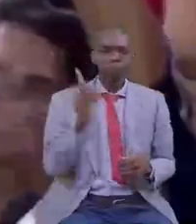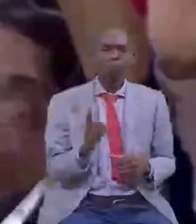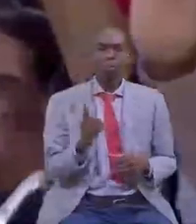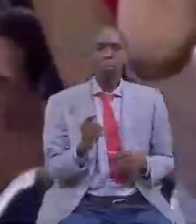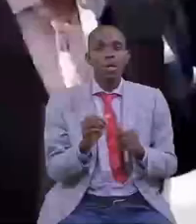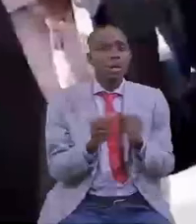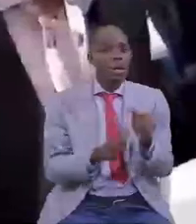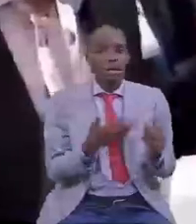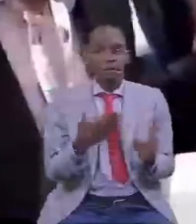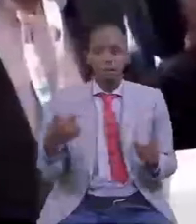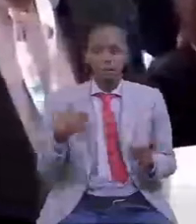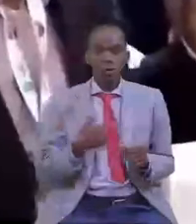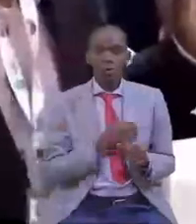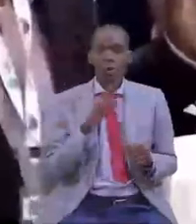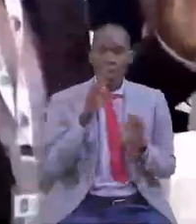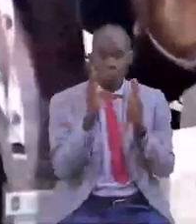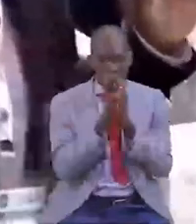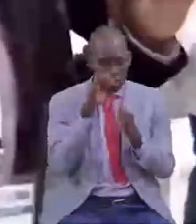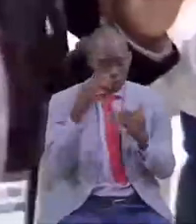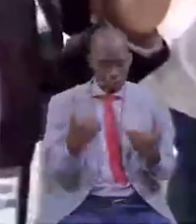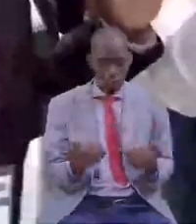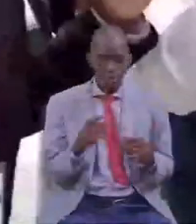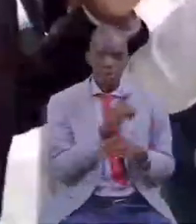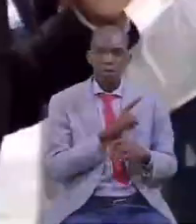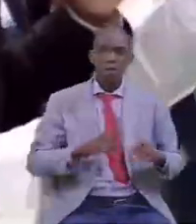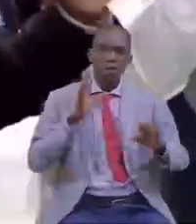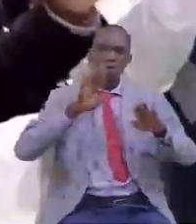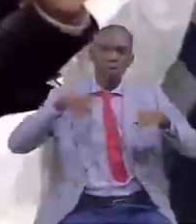Tout ce que nous demandons, le Seigneur le fera maintenant.